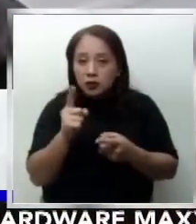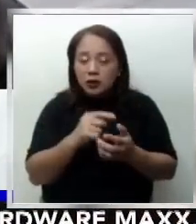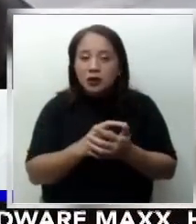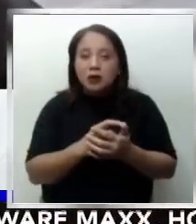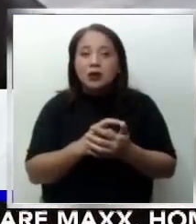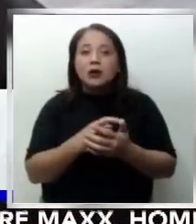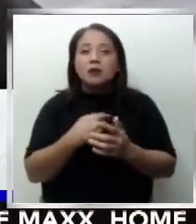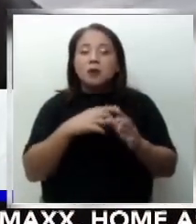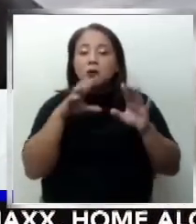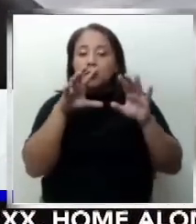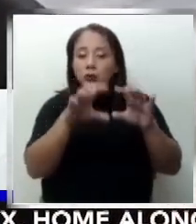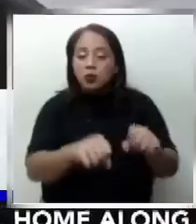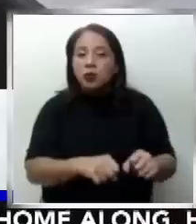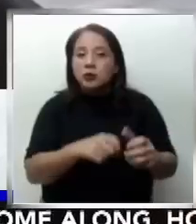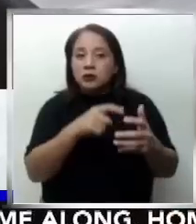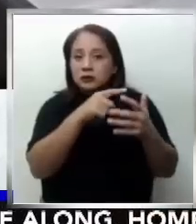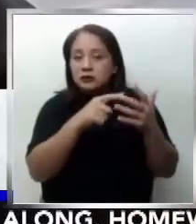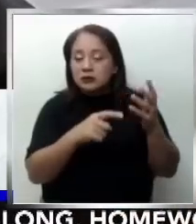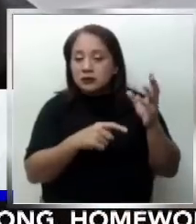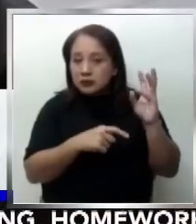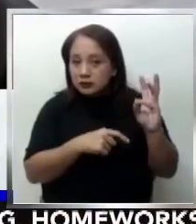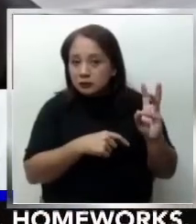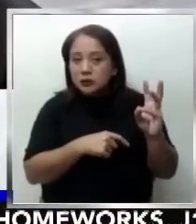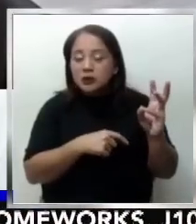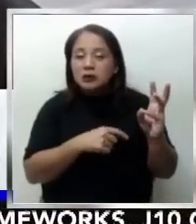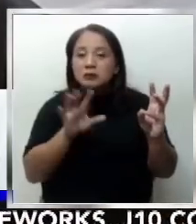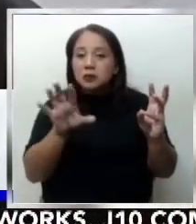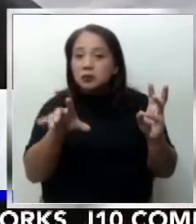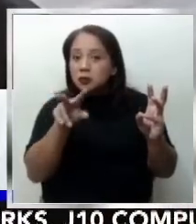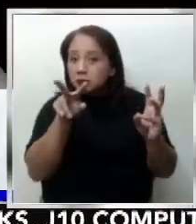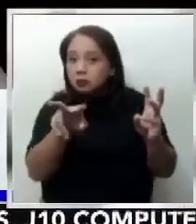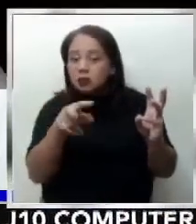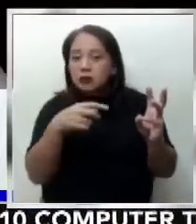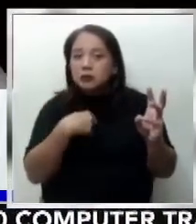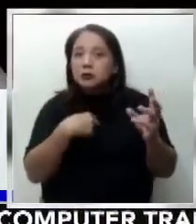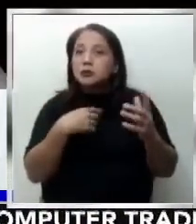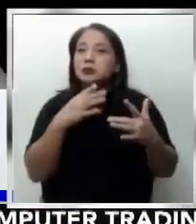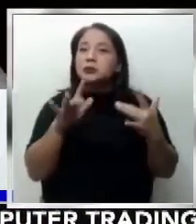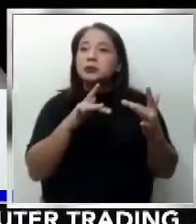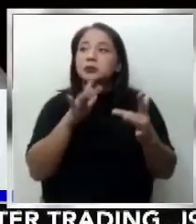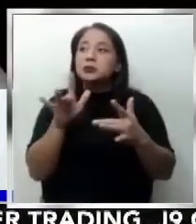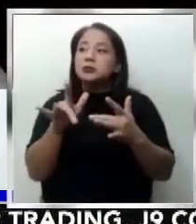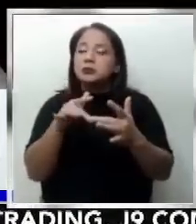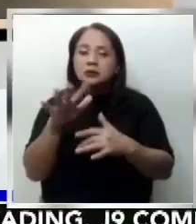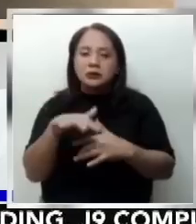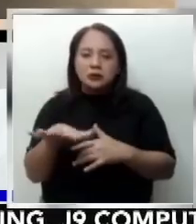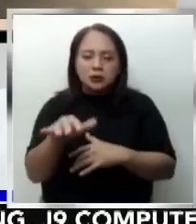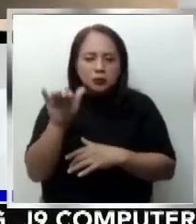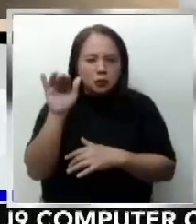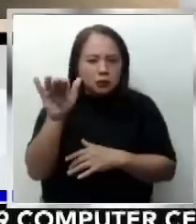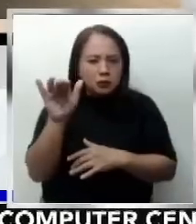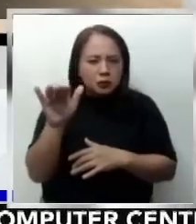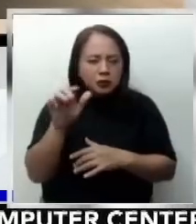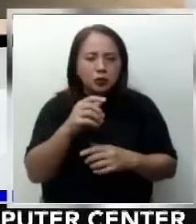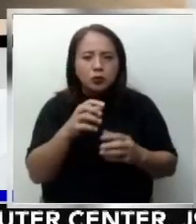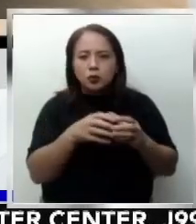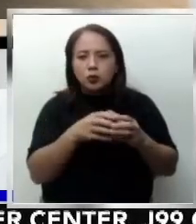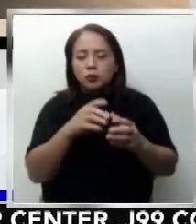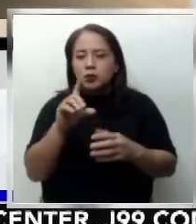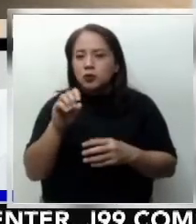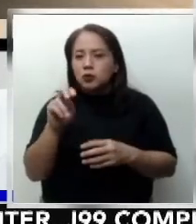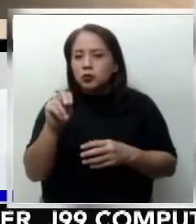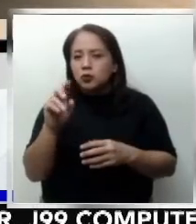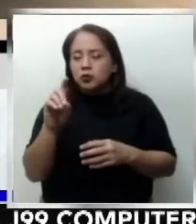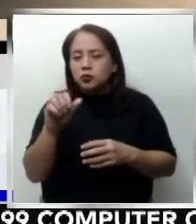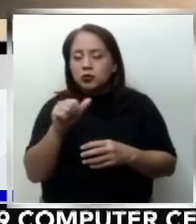mga taong itong nakikita nila dun na mamayagpag pa sa lugar. May panawagan din siya sa grupo ni Don Don Patidongan na hindi lang